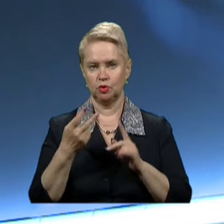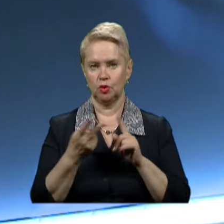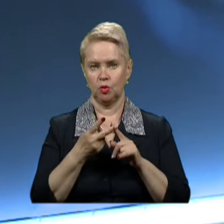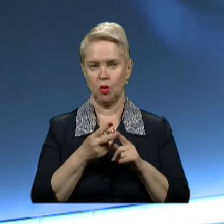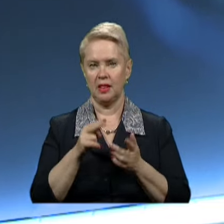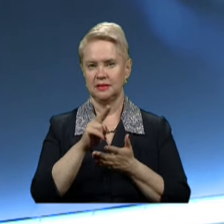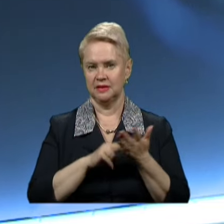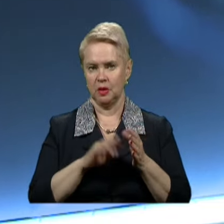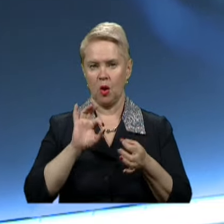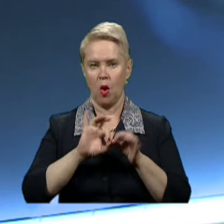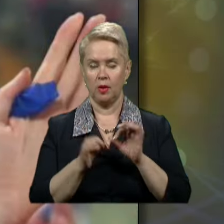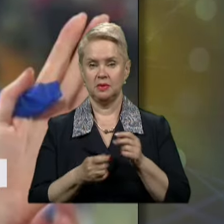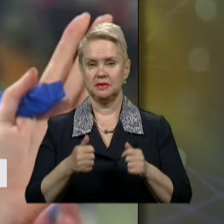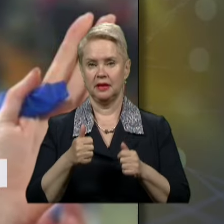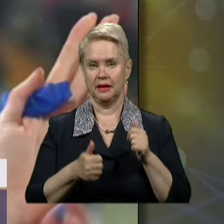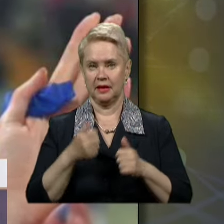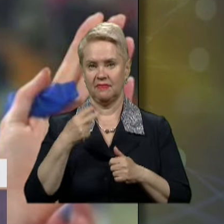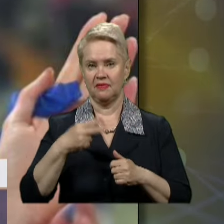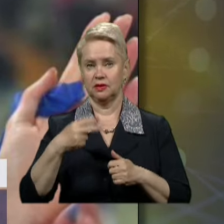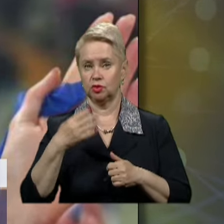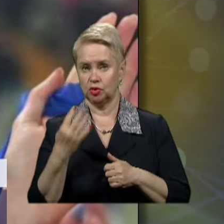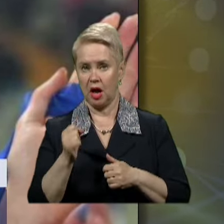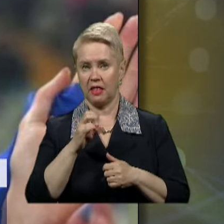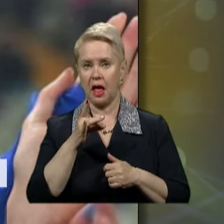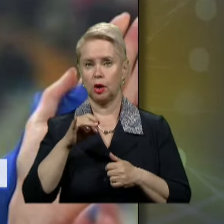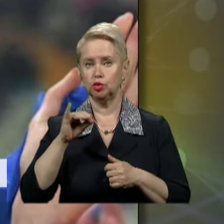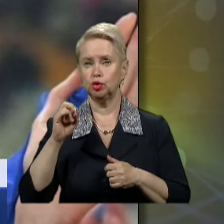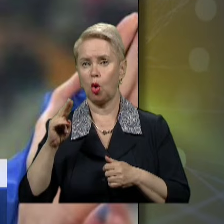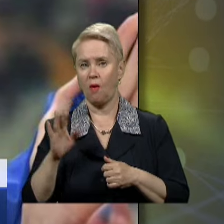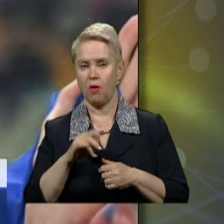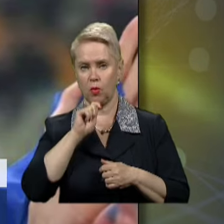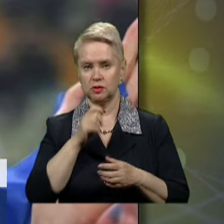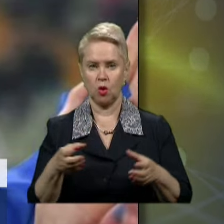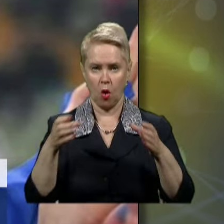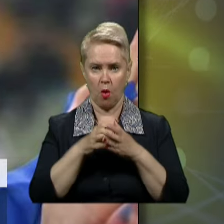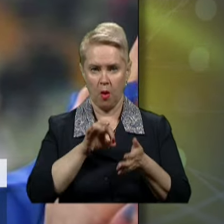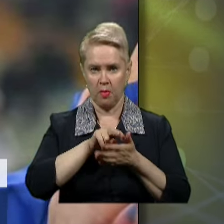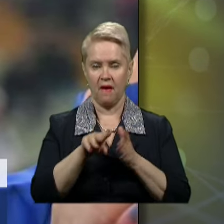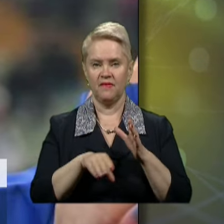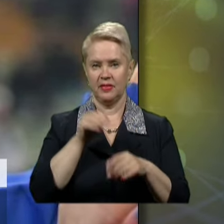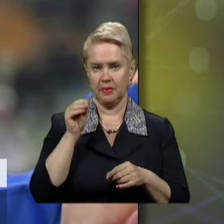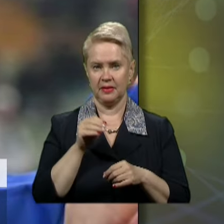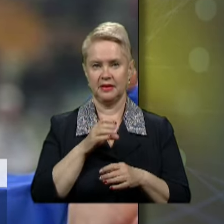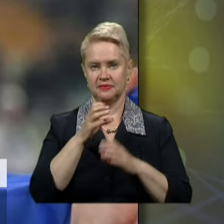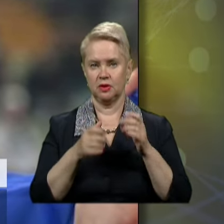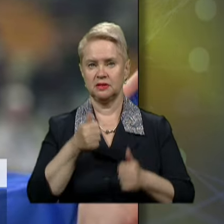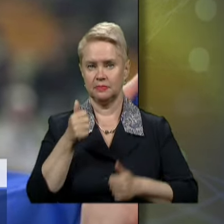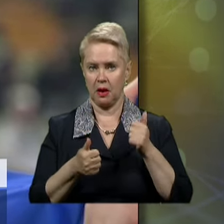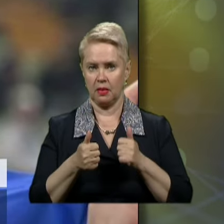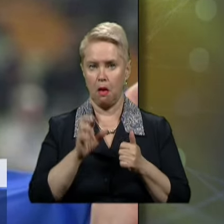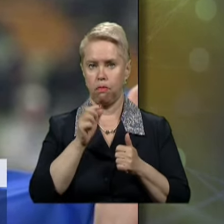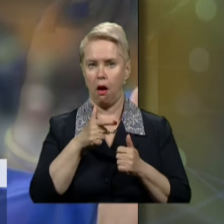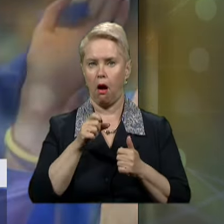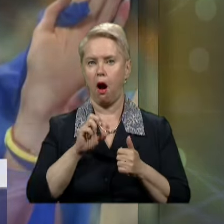другу ліцензію на Олімпійські ігри 2024. Анна Рижикова разом з українською командою проходила відбір на світових змаганнях на